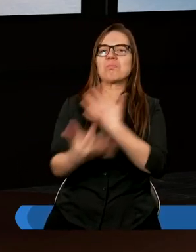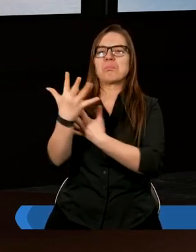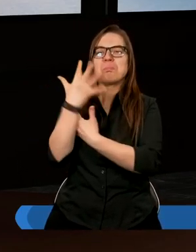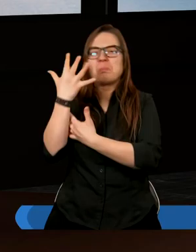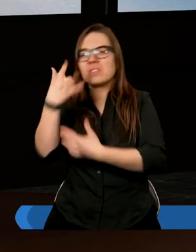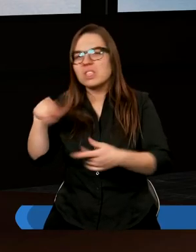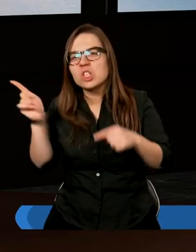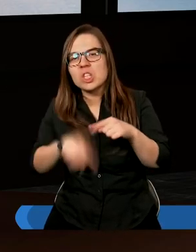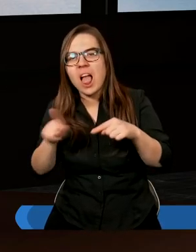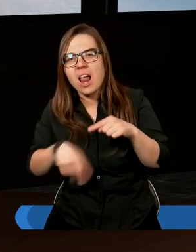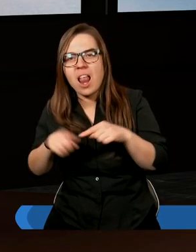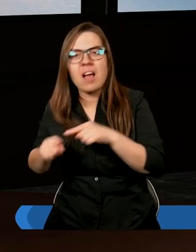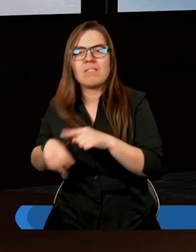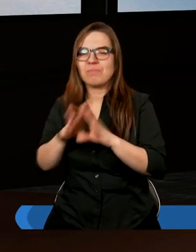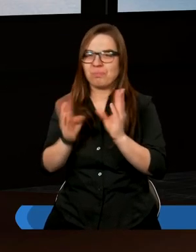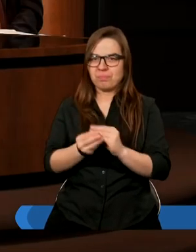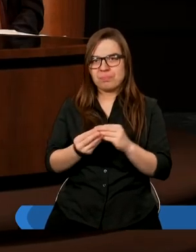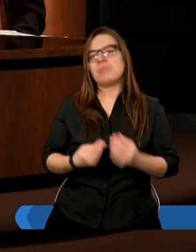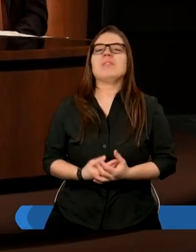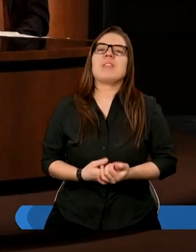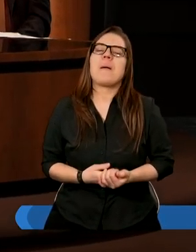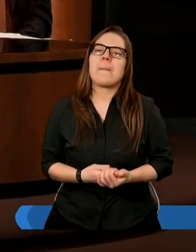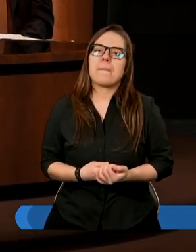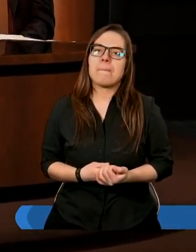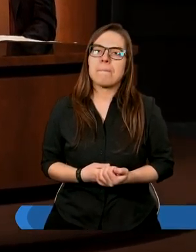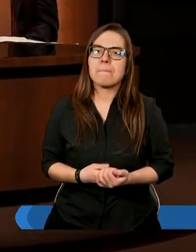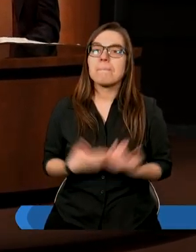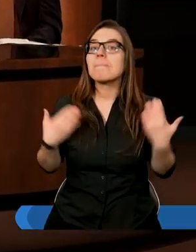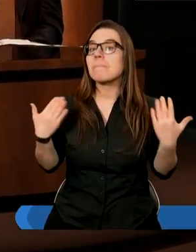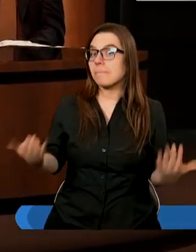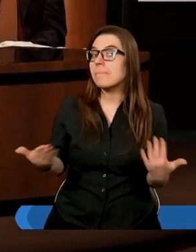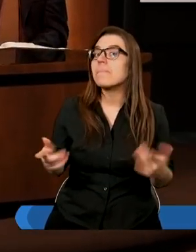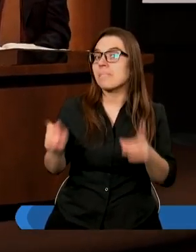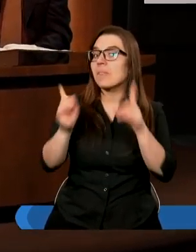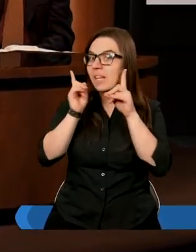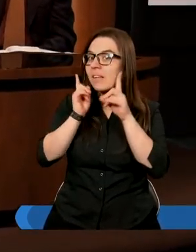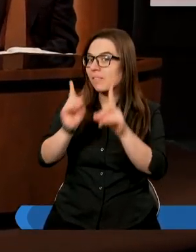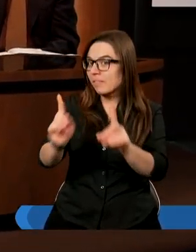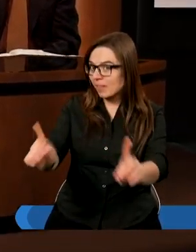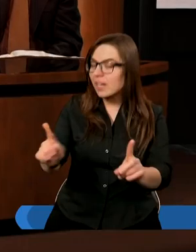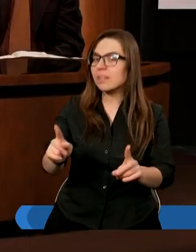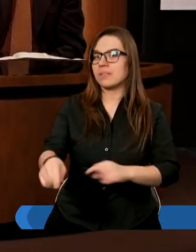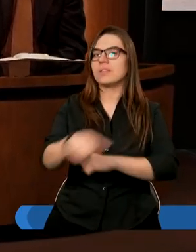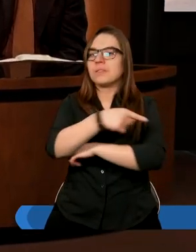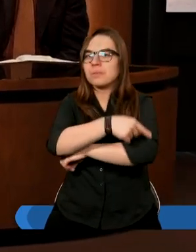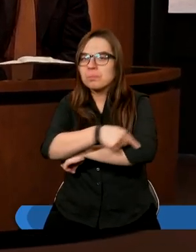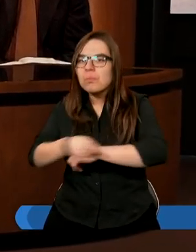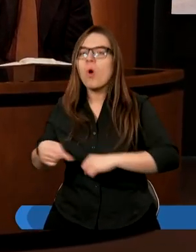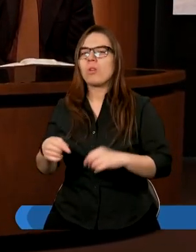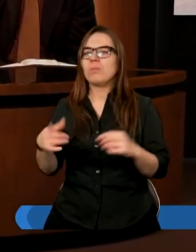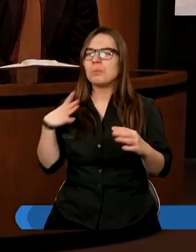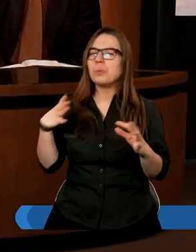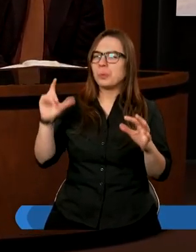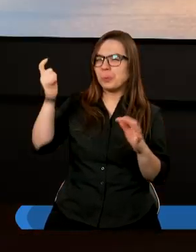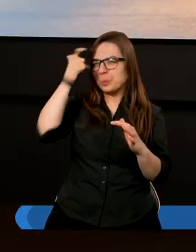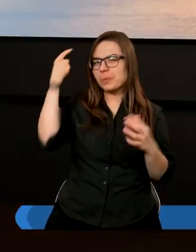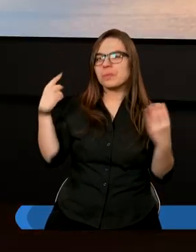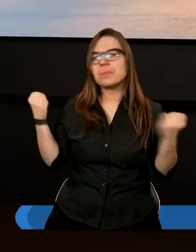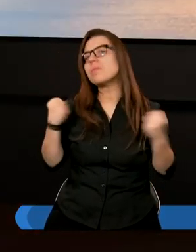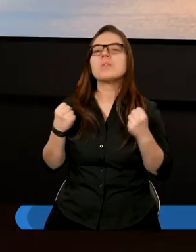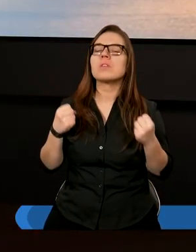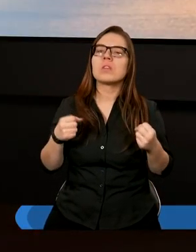jak to się i z tamtymi stało. Czyli rzeczywiście to, co już podkreślaliśmy, że